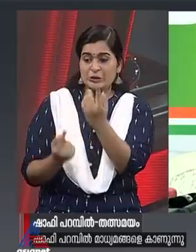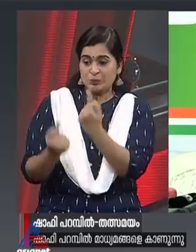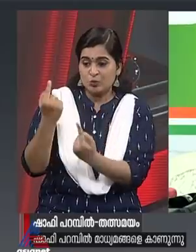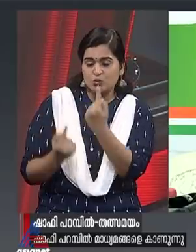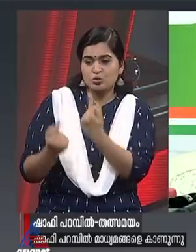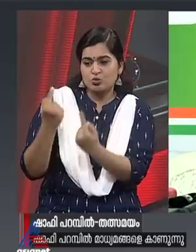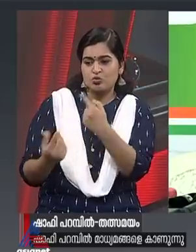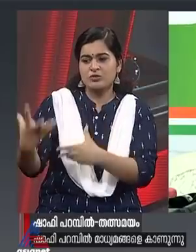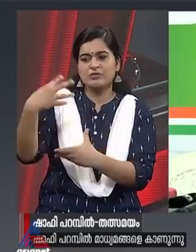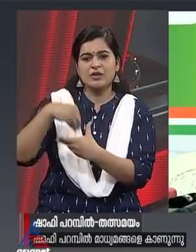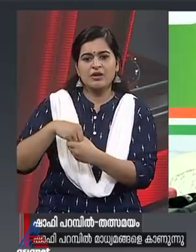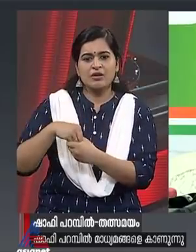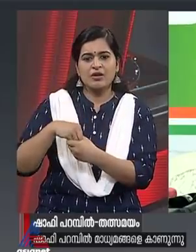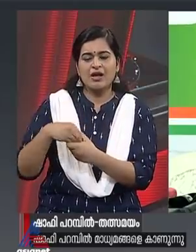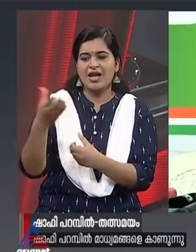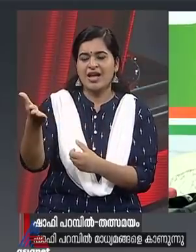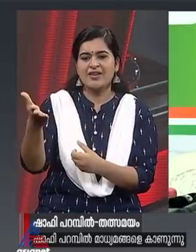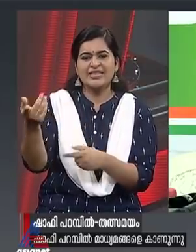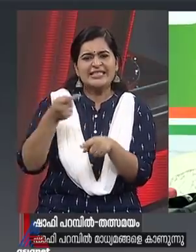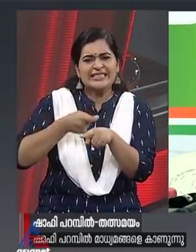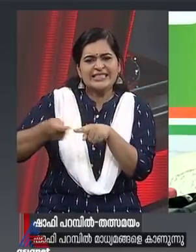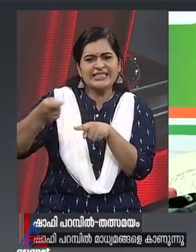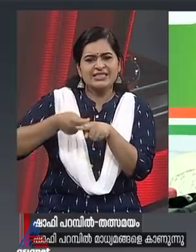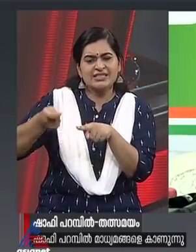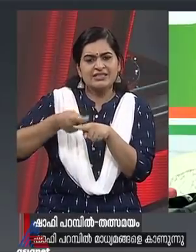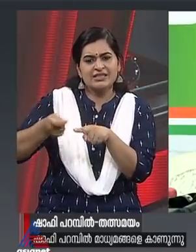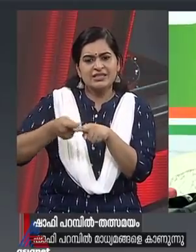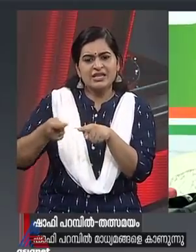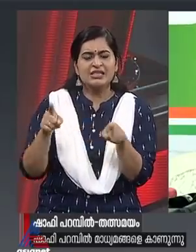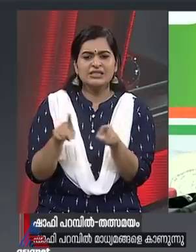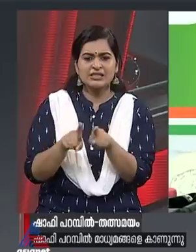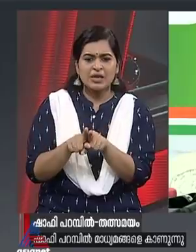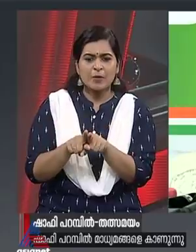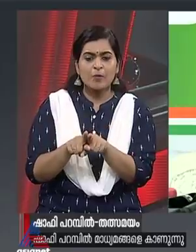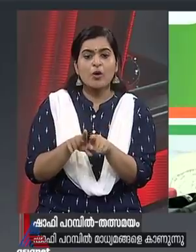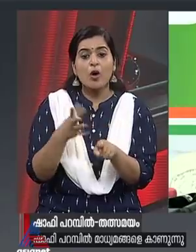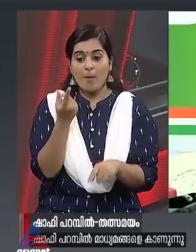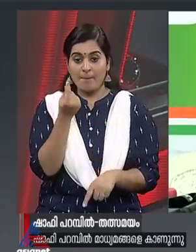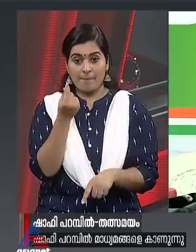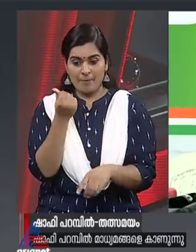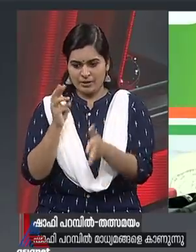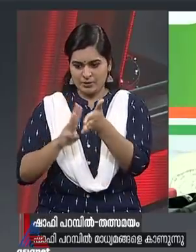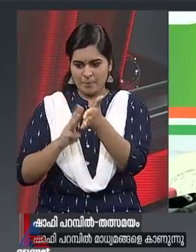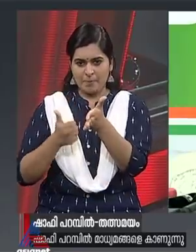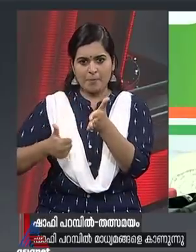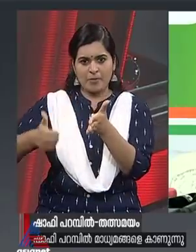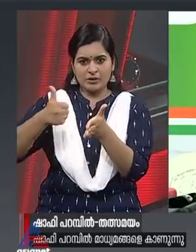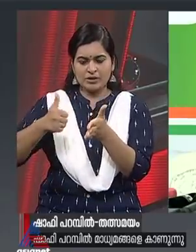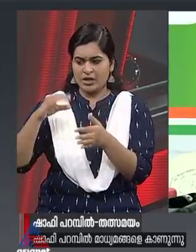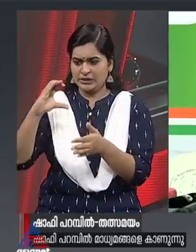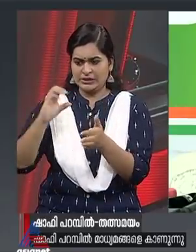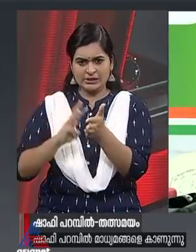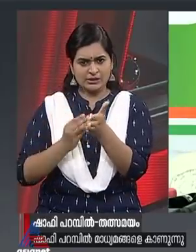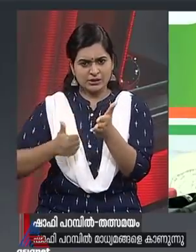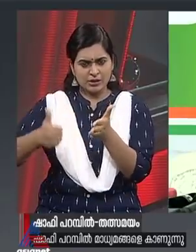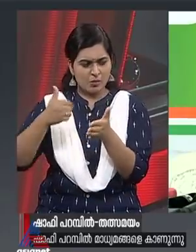ത്യാഗത്തെ പരിഹസിച്ചും കളിയാക്കിയും മുഖ്യമന്ത്രി ഉൾപ്പെടെയുള്ള ആളുകൾ, ധനമന്ത്രി തോമസ് ഐസക് ഉൾപ്പെടെയുള്ള ആളുകൾ അവര്